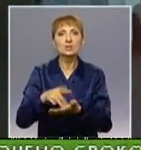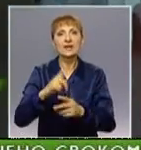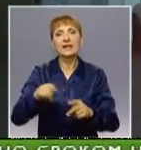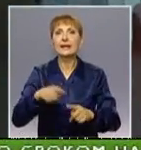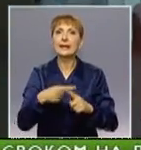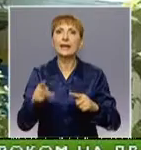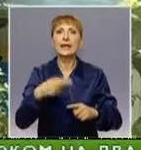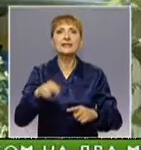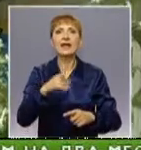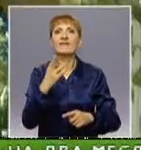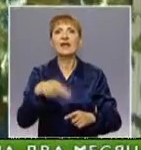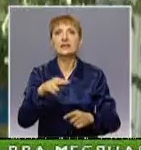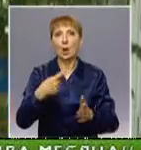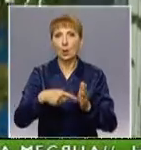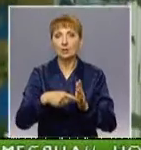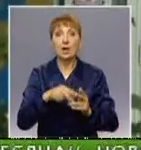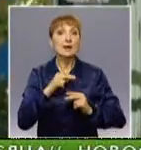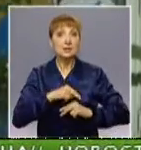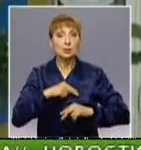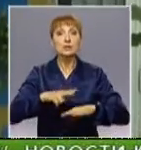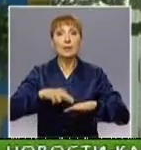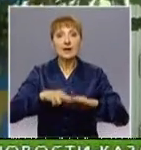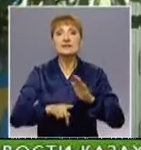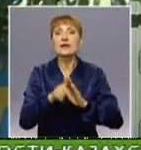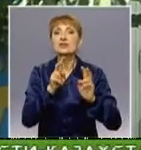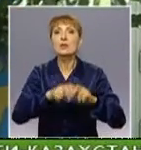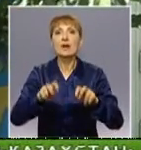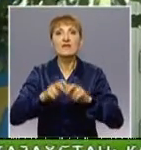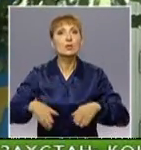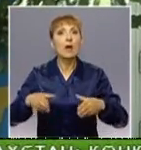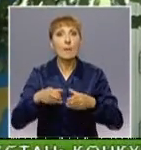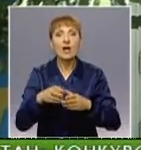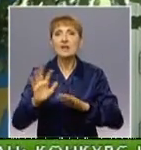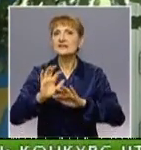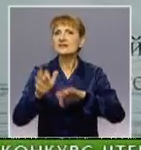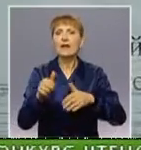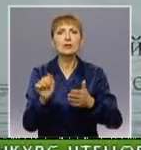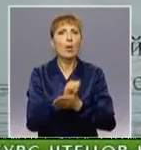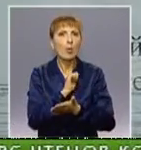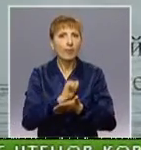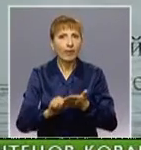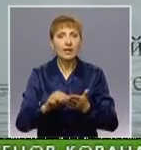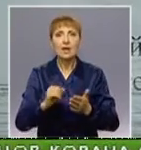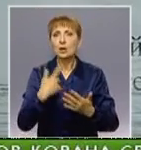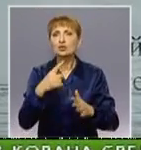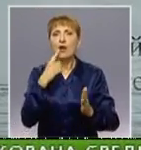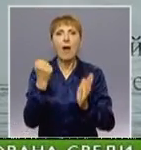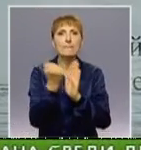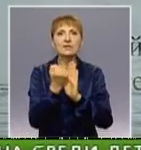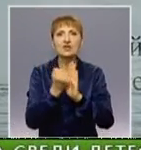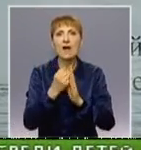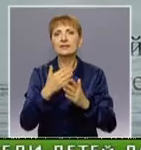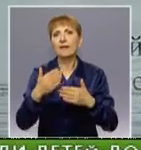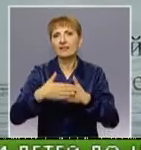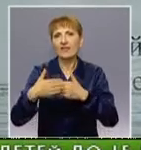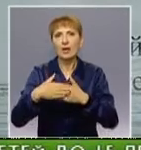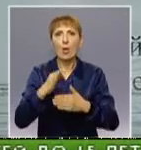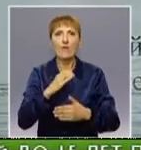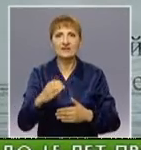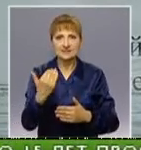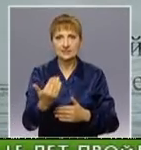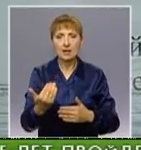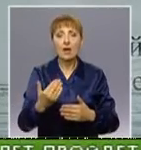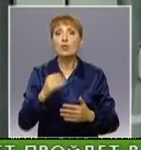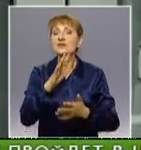города. Это сотрудники полиции начали проверку компании. Они изъяли документы фирмы и опечатали уже несколько офисов в Алматы. Тем